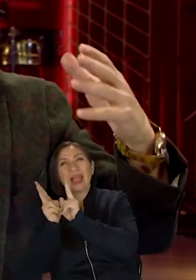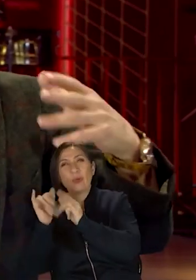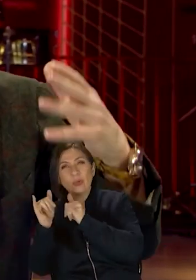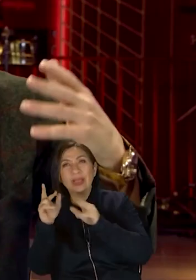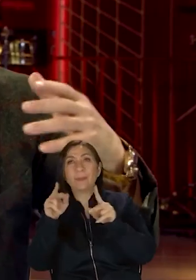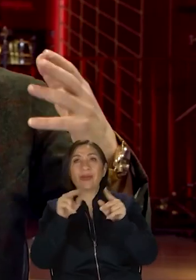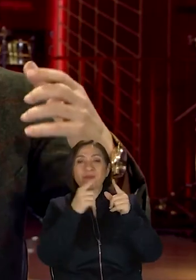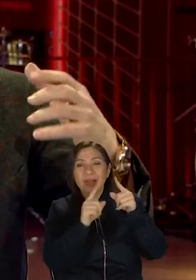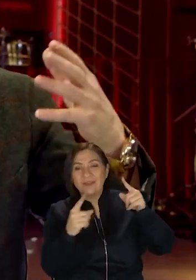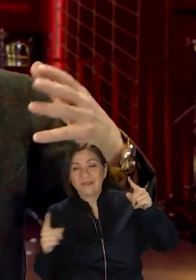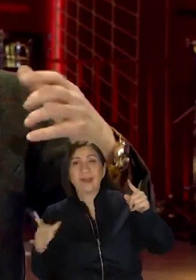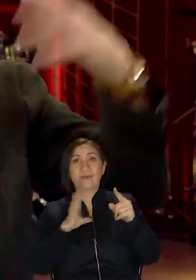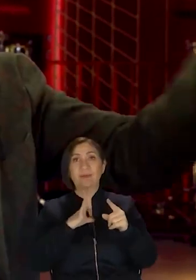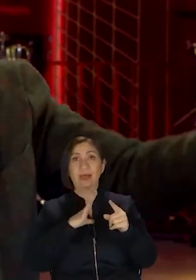hani